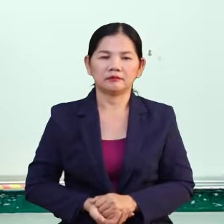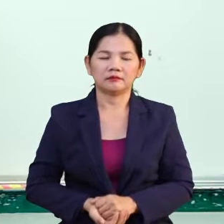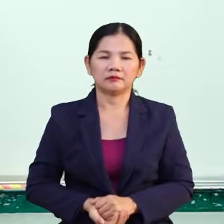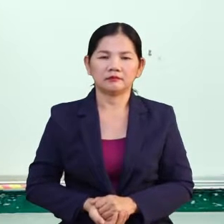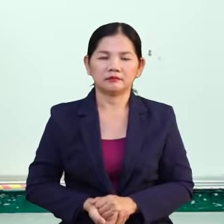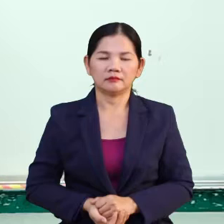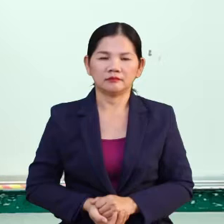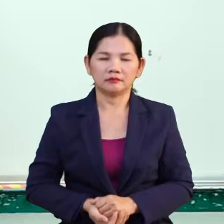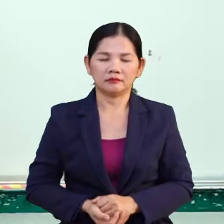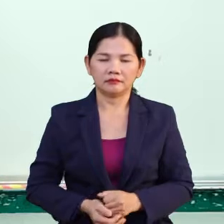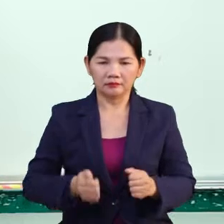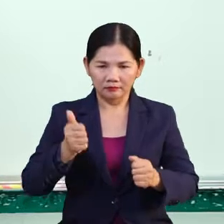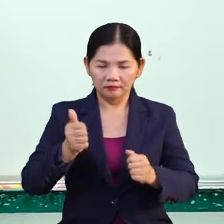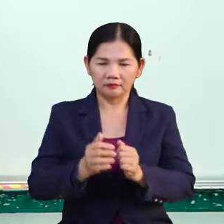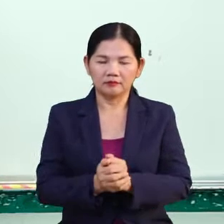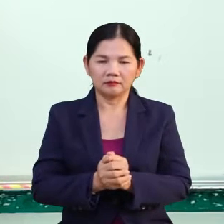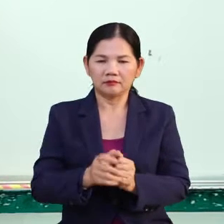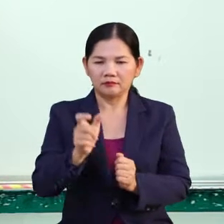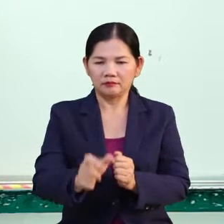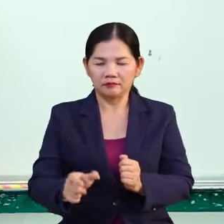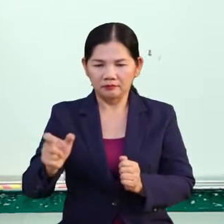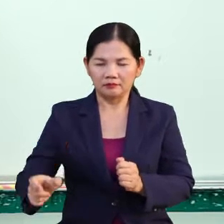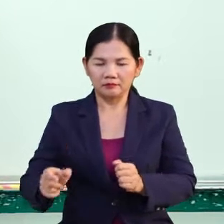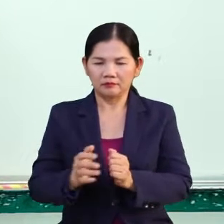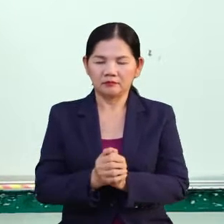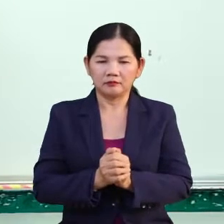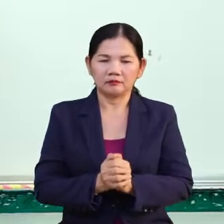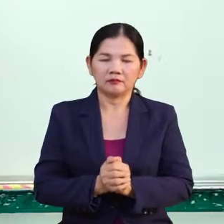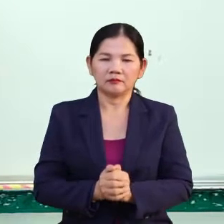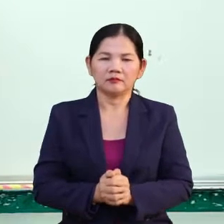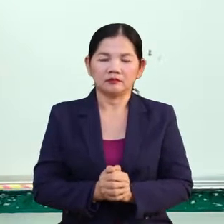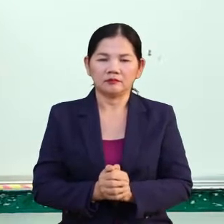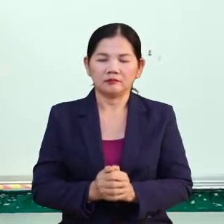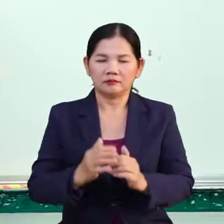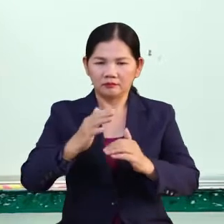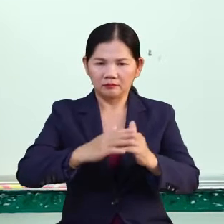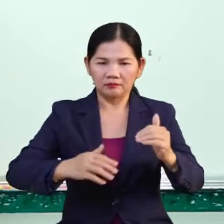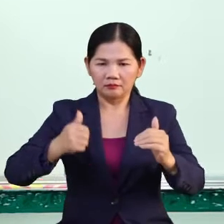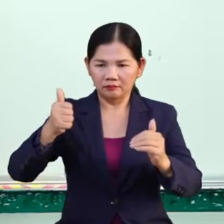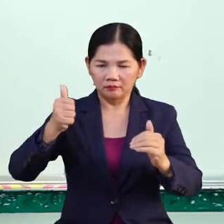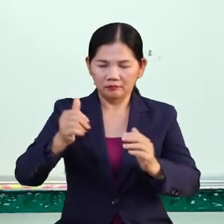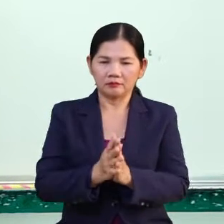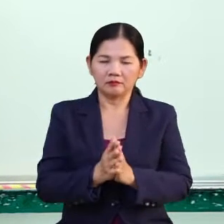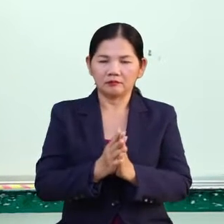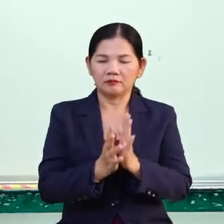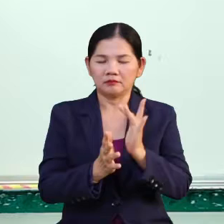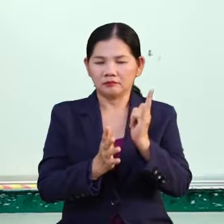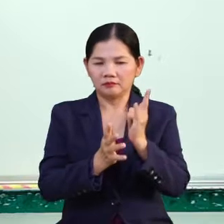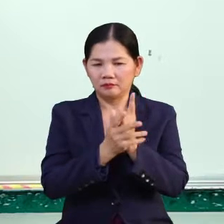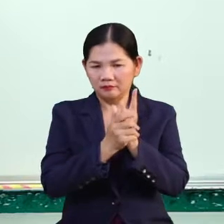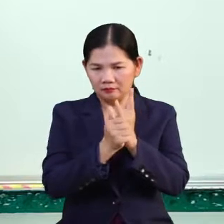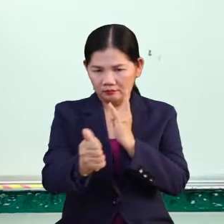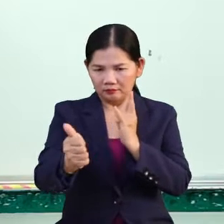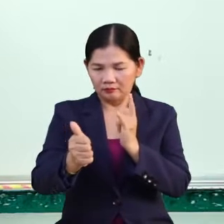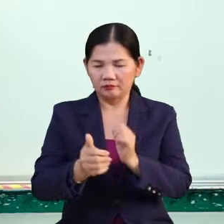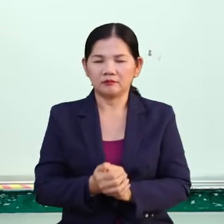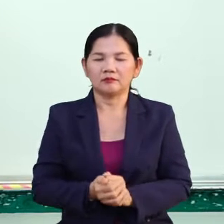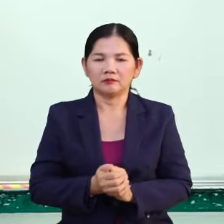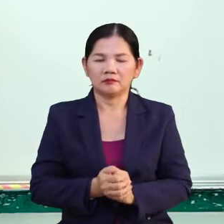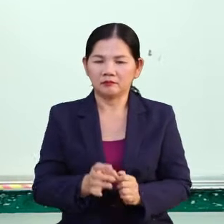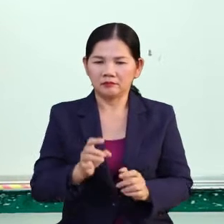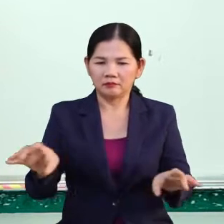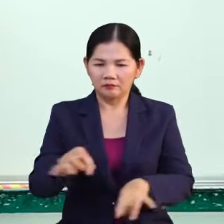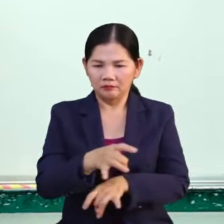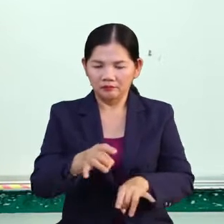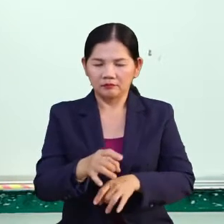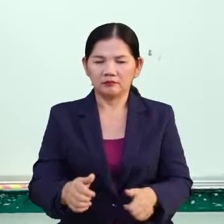ចាល្អណាស់គឺជាមនុស្សដែលមានចាស្នាដៃល្អចាមានភាពប៉ិនប្រសប់ចាហើយគាត់ប្រព្រឹត្តល្អ